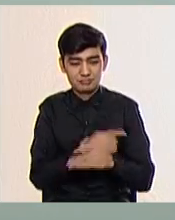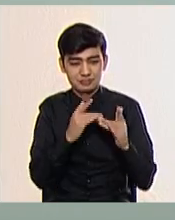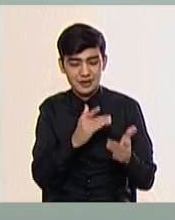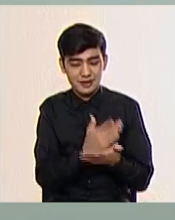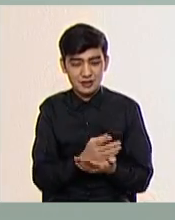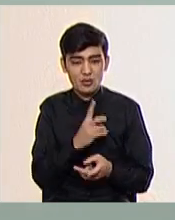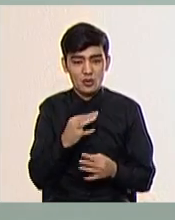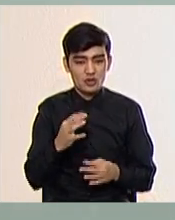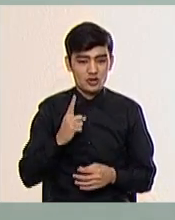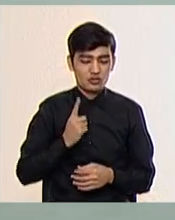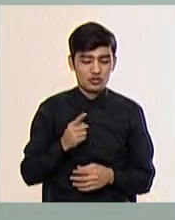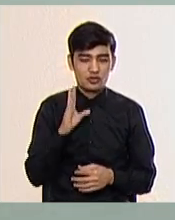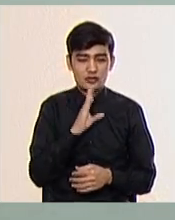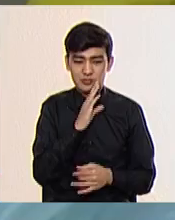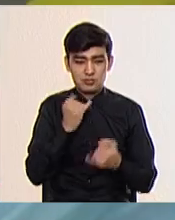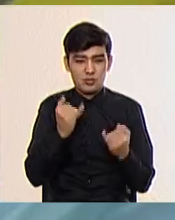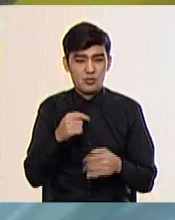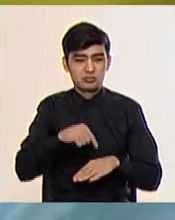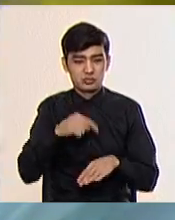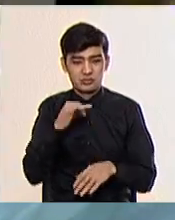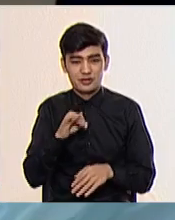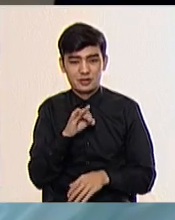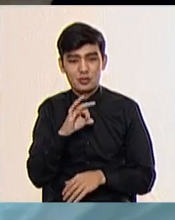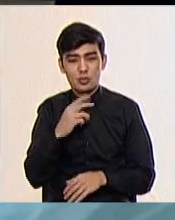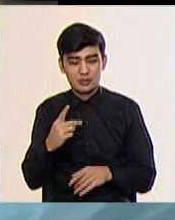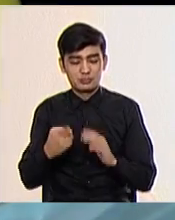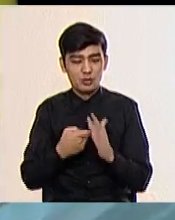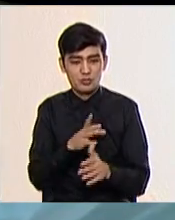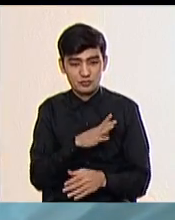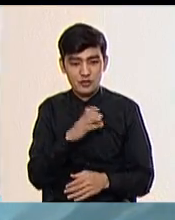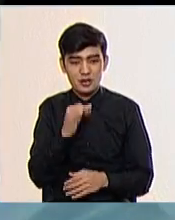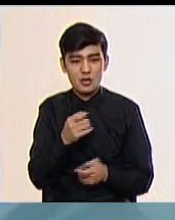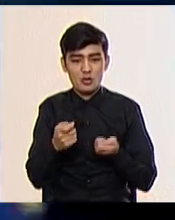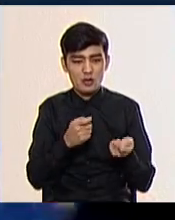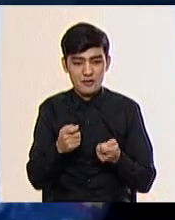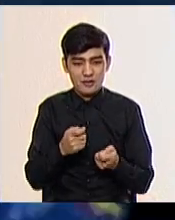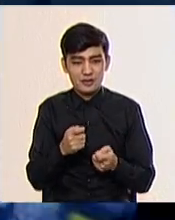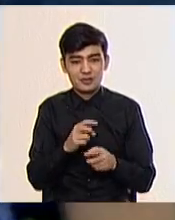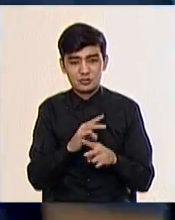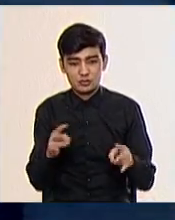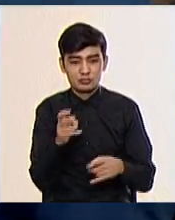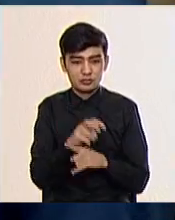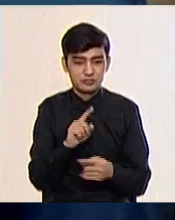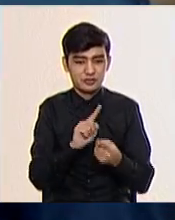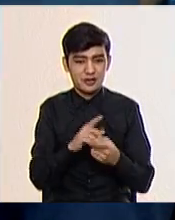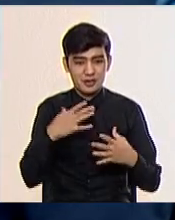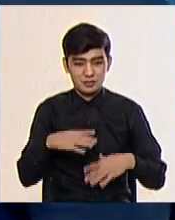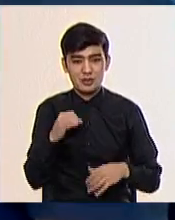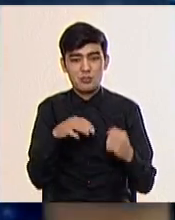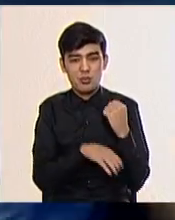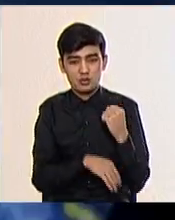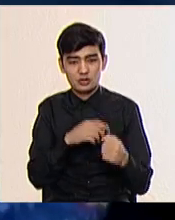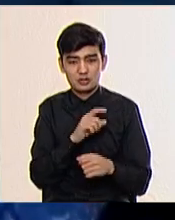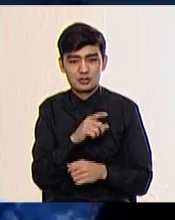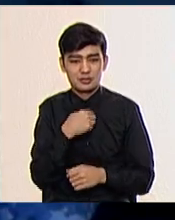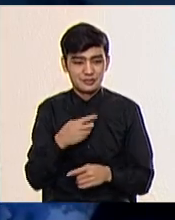Во время ожидания женщине стало плохо, ей вызвали медпомощь, но руководители к ней навстречу не спешили. Позже нас самих